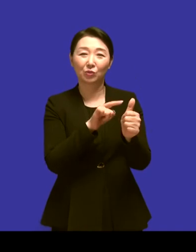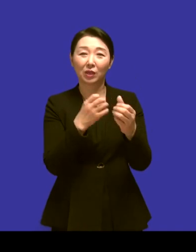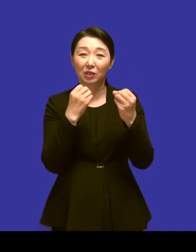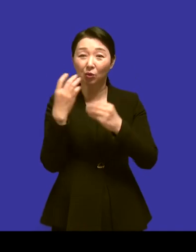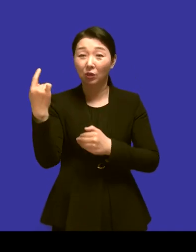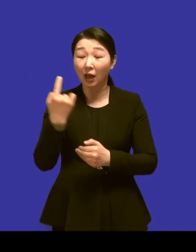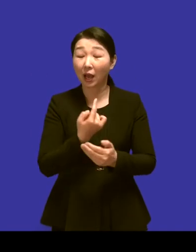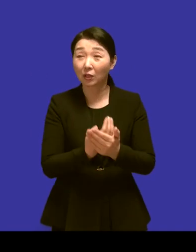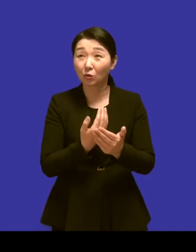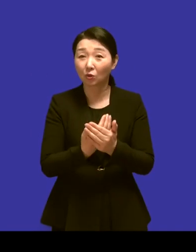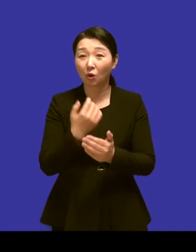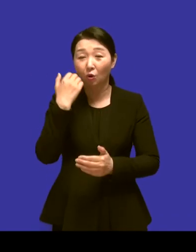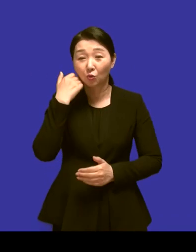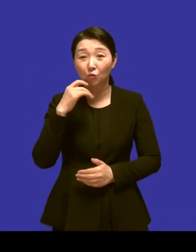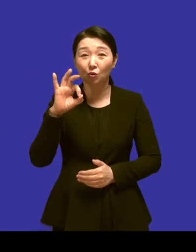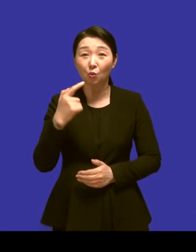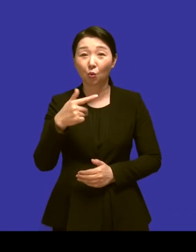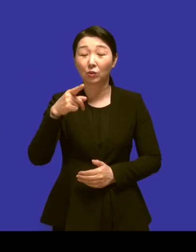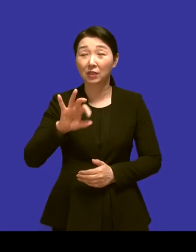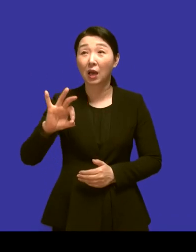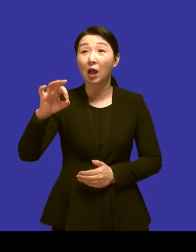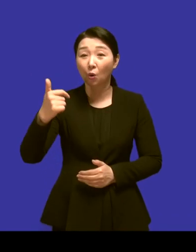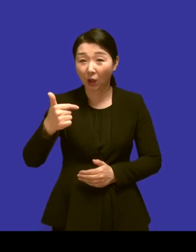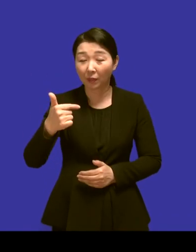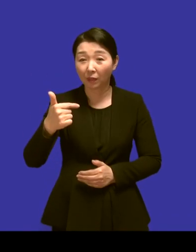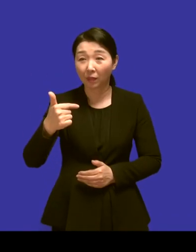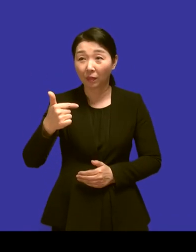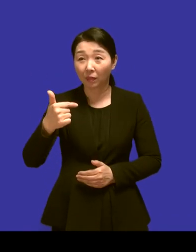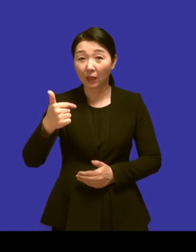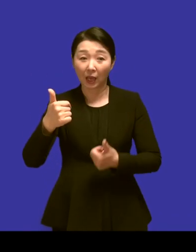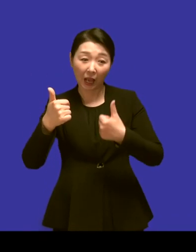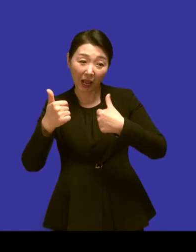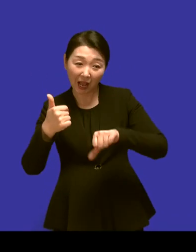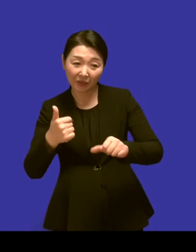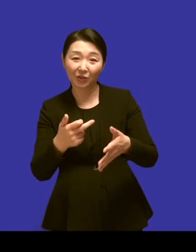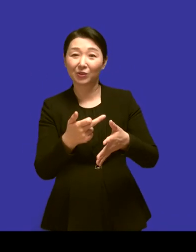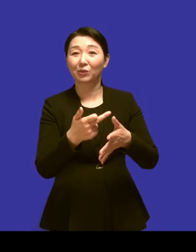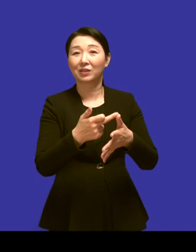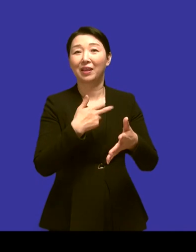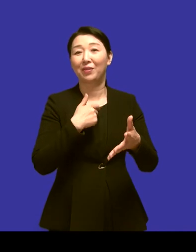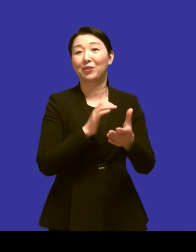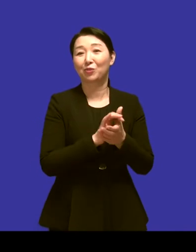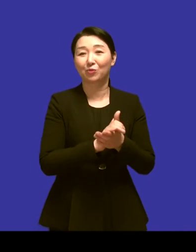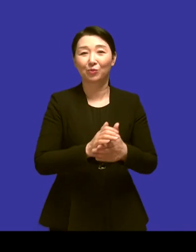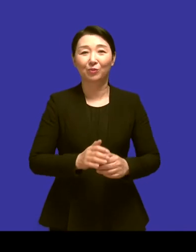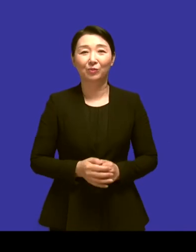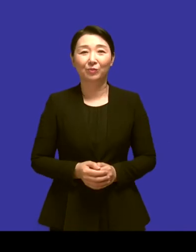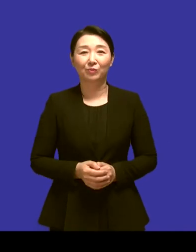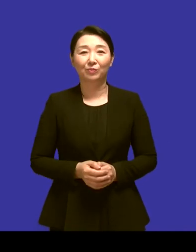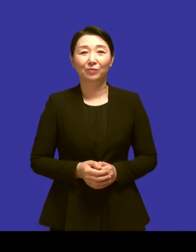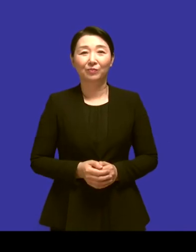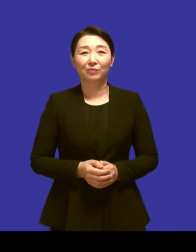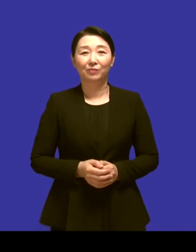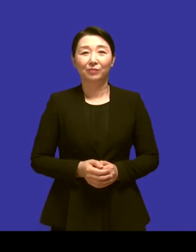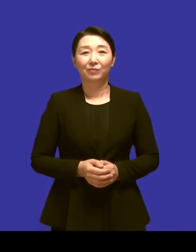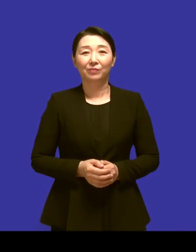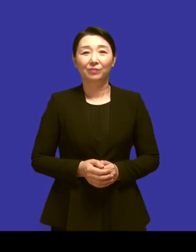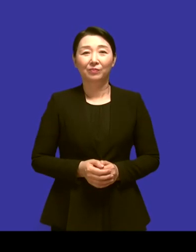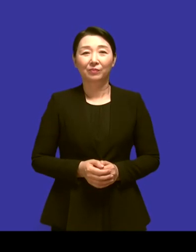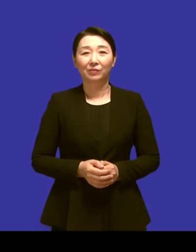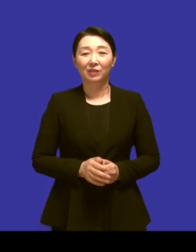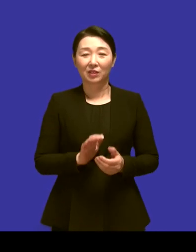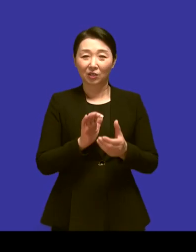하소서에도 나오셨던 그 오창화 예, 예, 대표님 예, 예. 아들 아, 그래요? 첫째 아들 이제 저랑 친구인데 친구예요? 인생 친구인데 예.